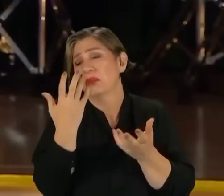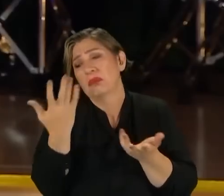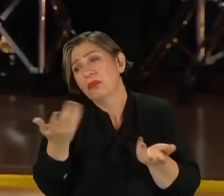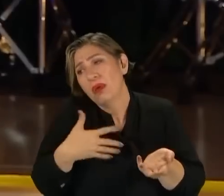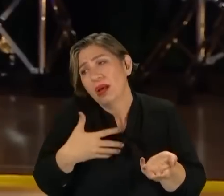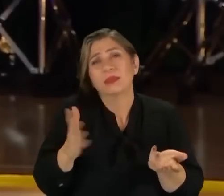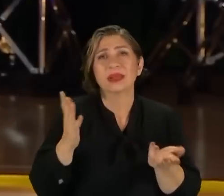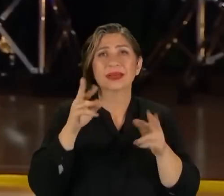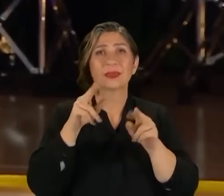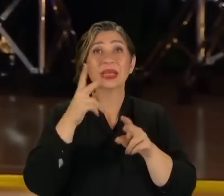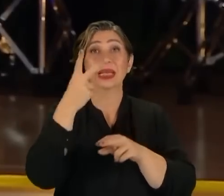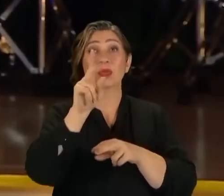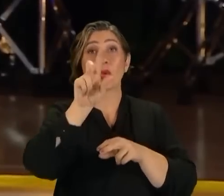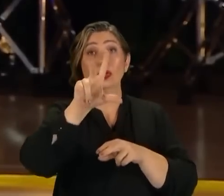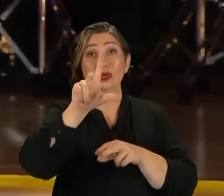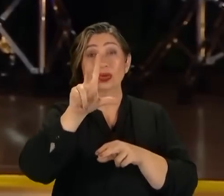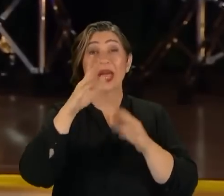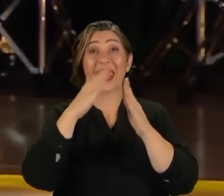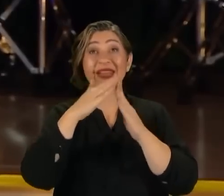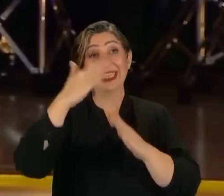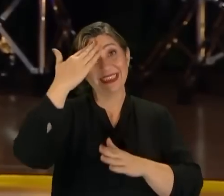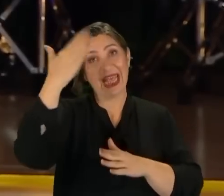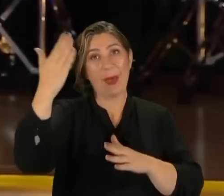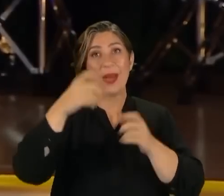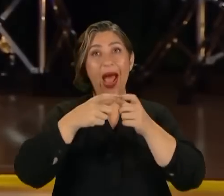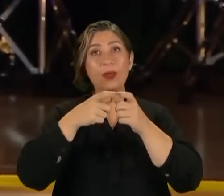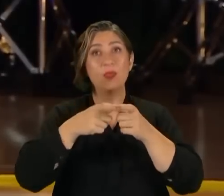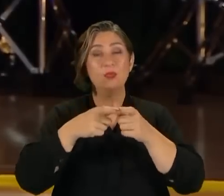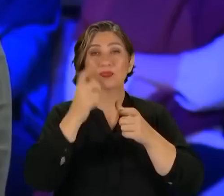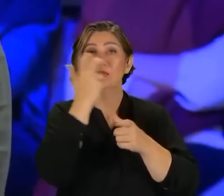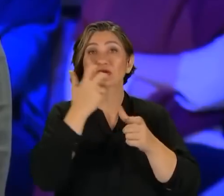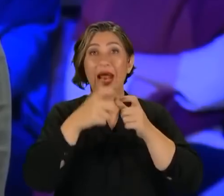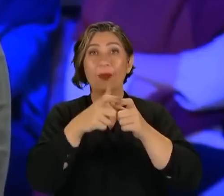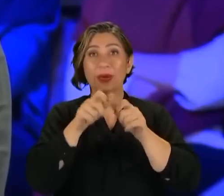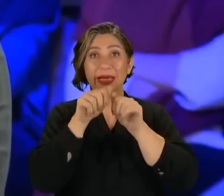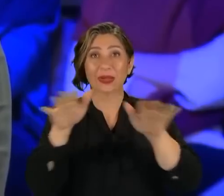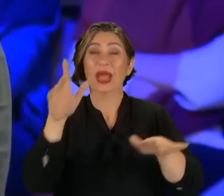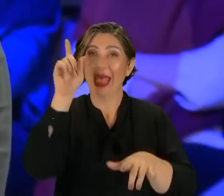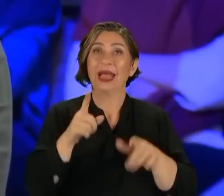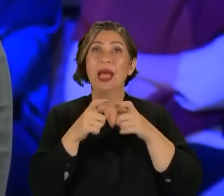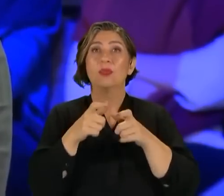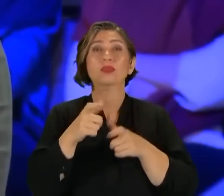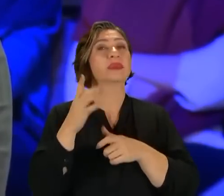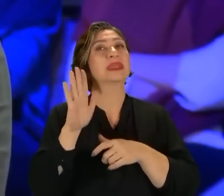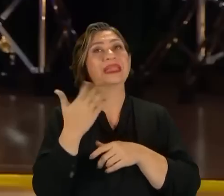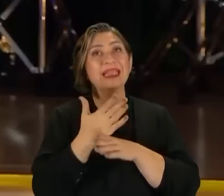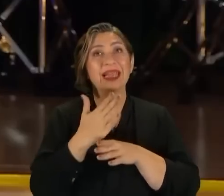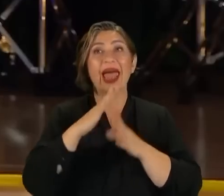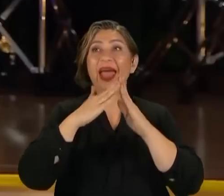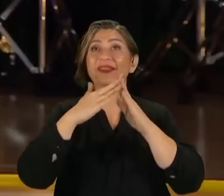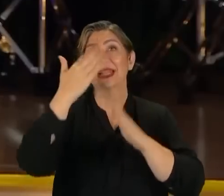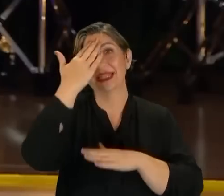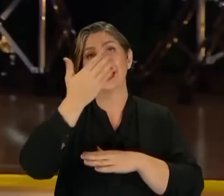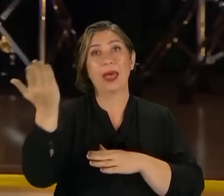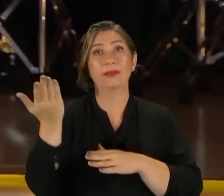falan. Ve 2013'te Evdekilere Selam albümü yayınlanıyor. Evet, ilk albümümüz. Niye ilk albümün ismi